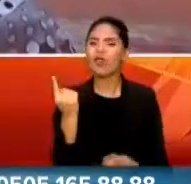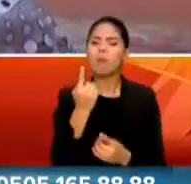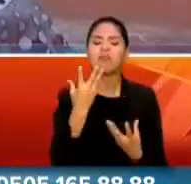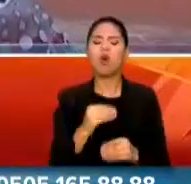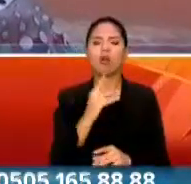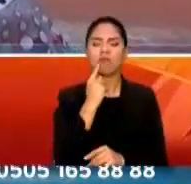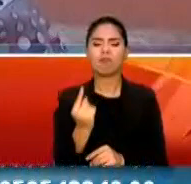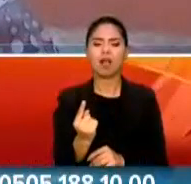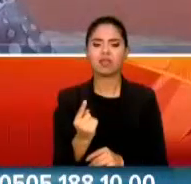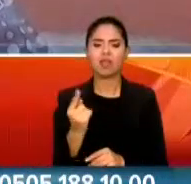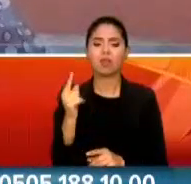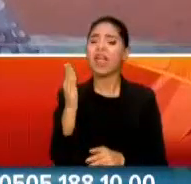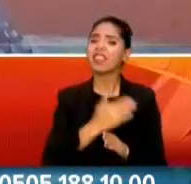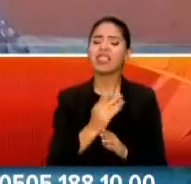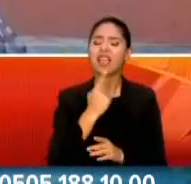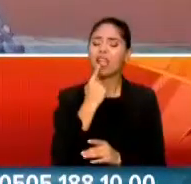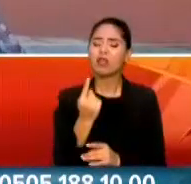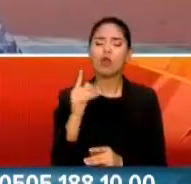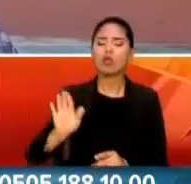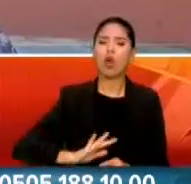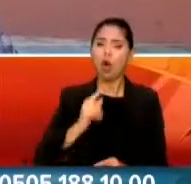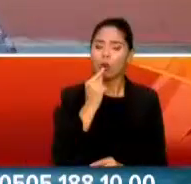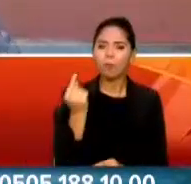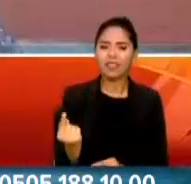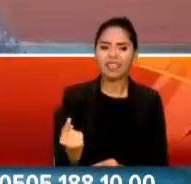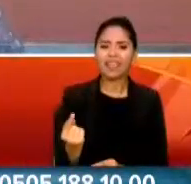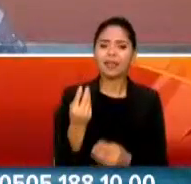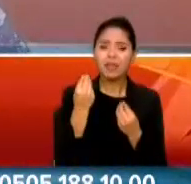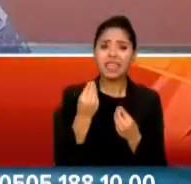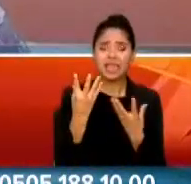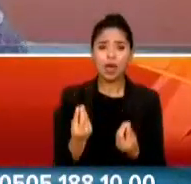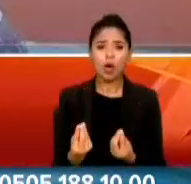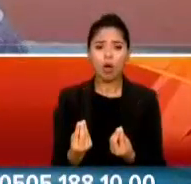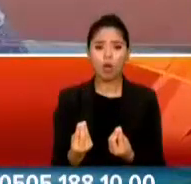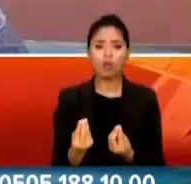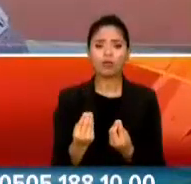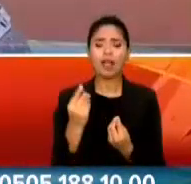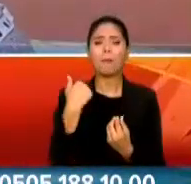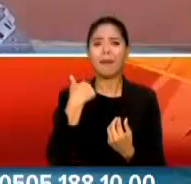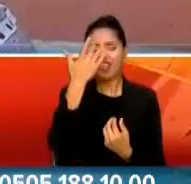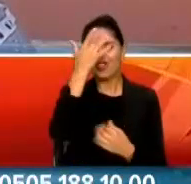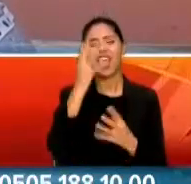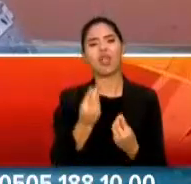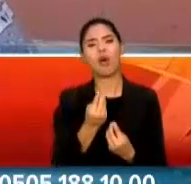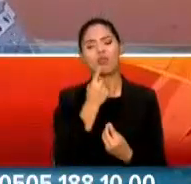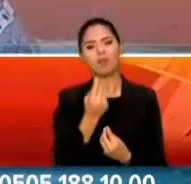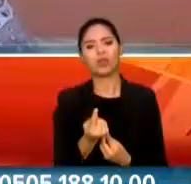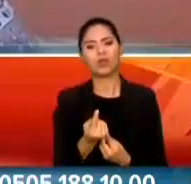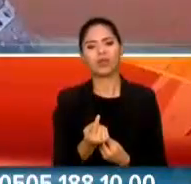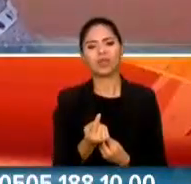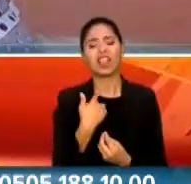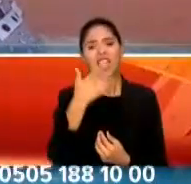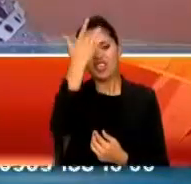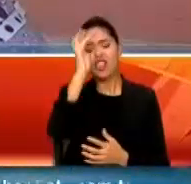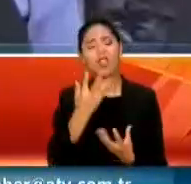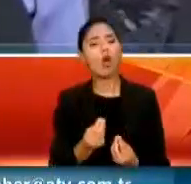diyordu. Neden öyle diyorsun oğlum? İyi olsam mertebeye ulaşırım diyordu. Şehit